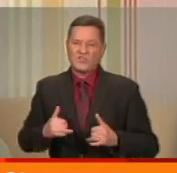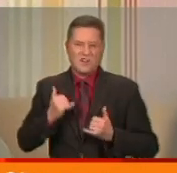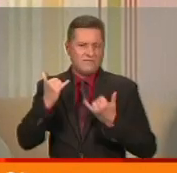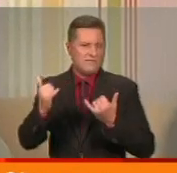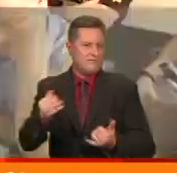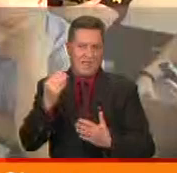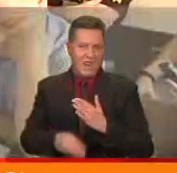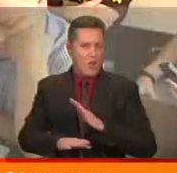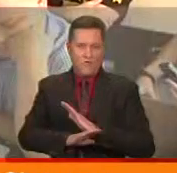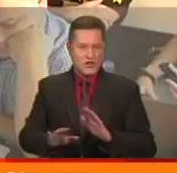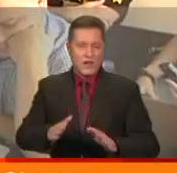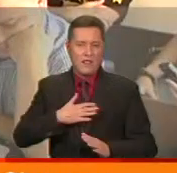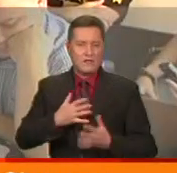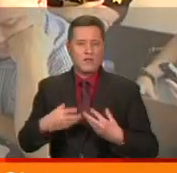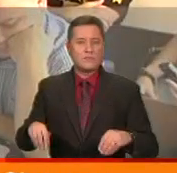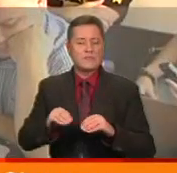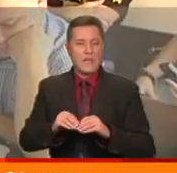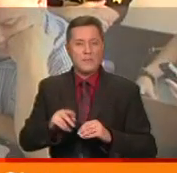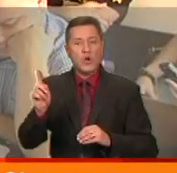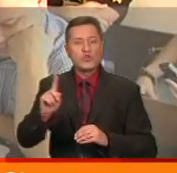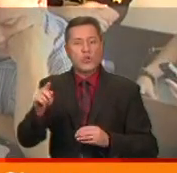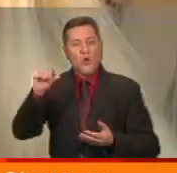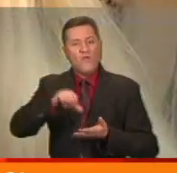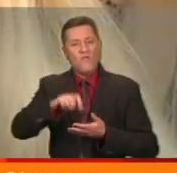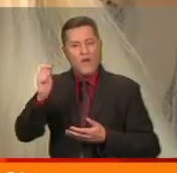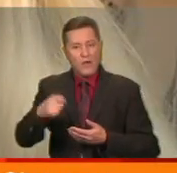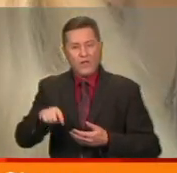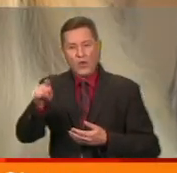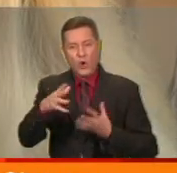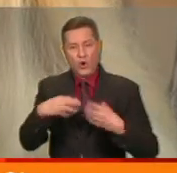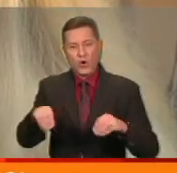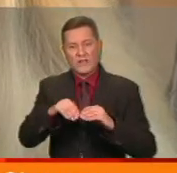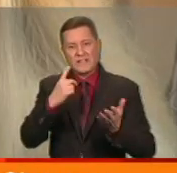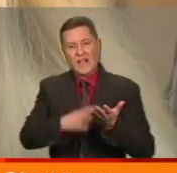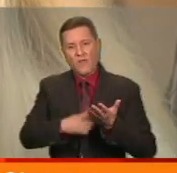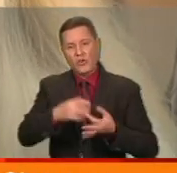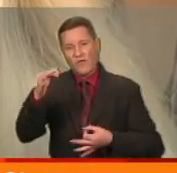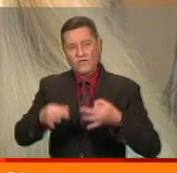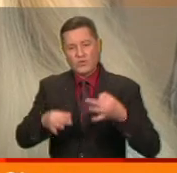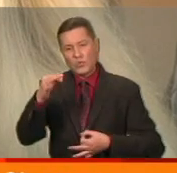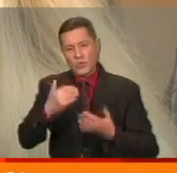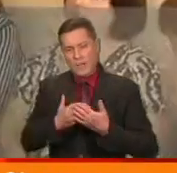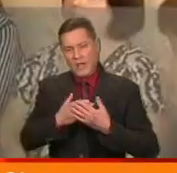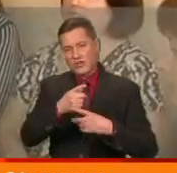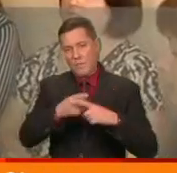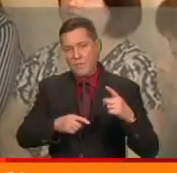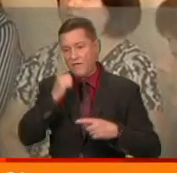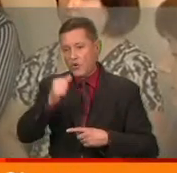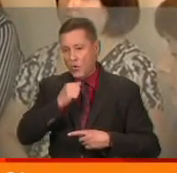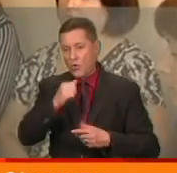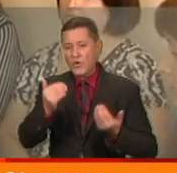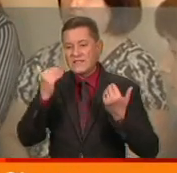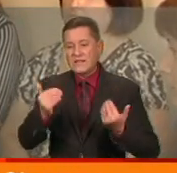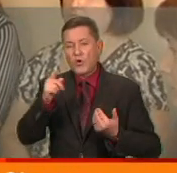к сім'ям нам. Те, що Вадим воював і загинув у бою, його родина доводить у суді майже півроку. Але сьогодні